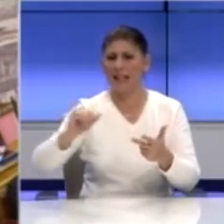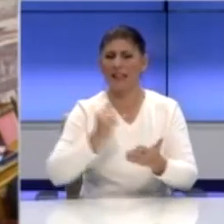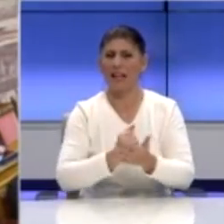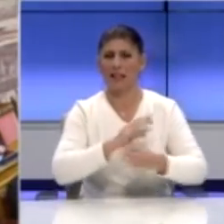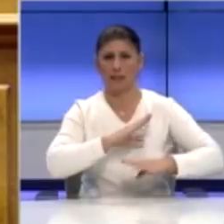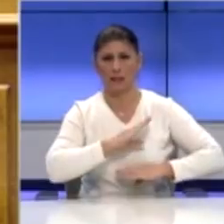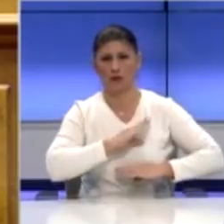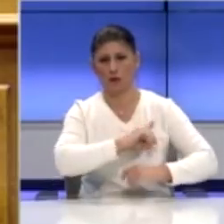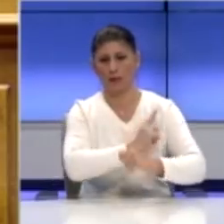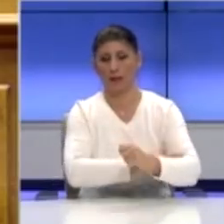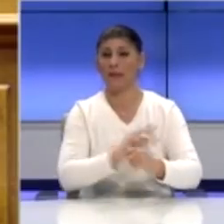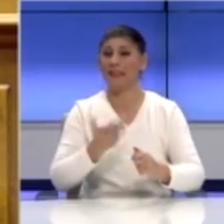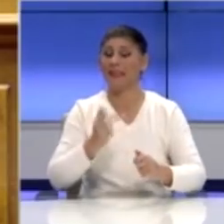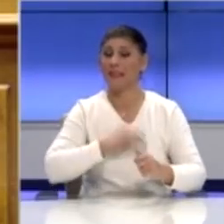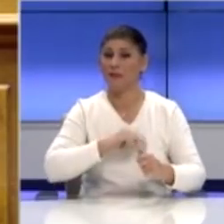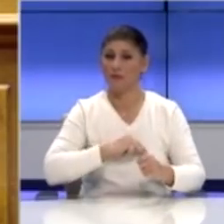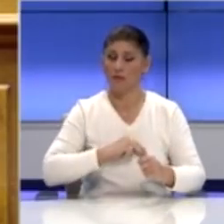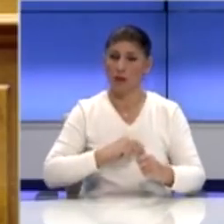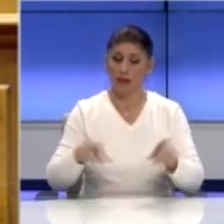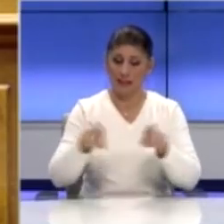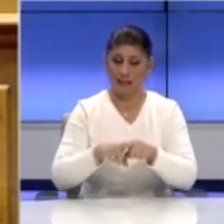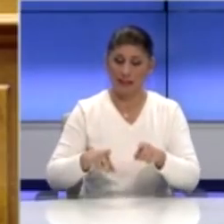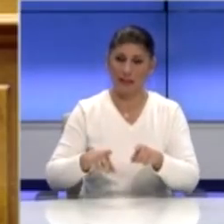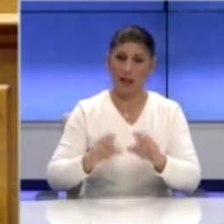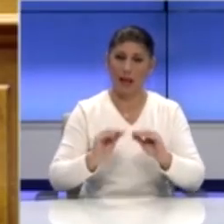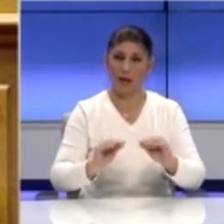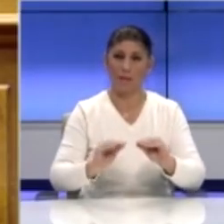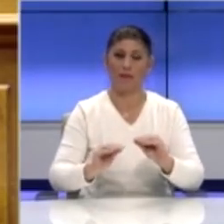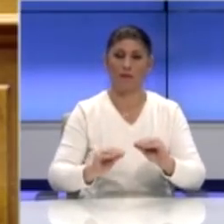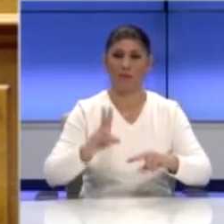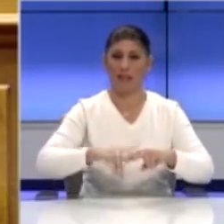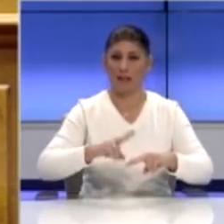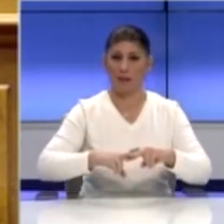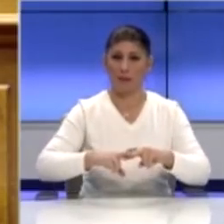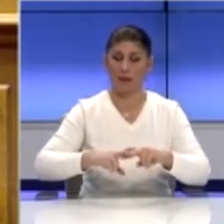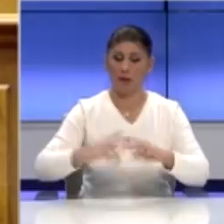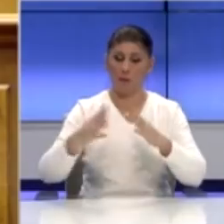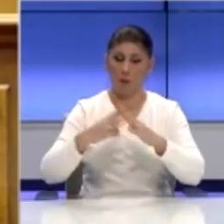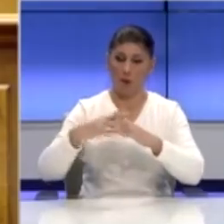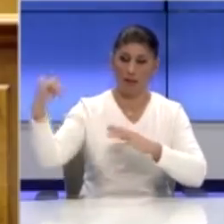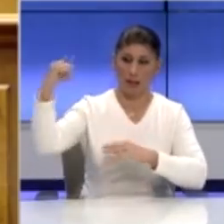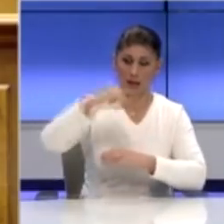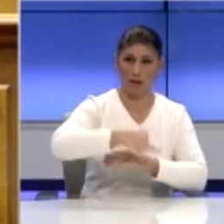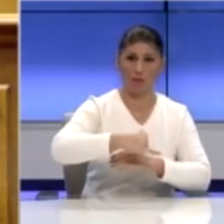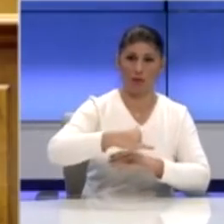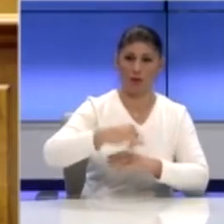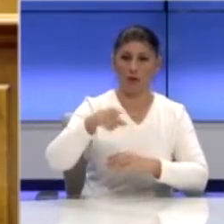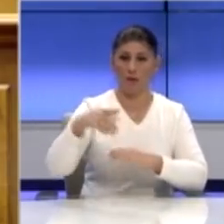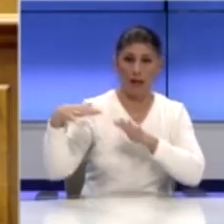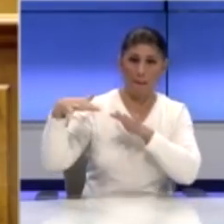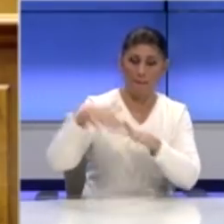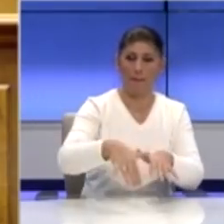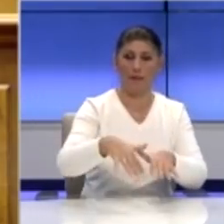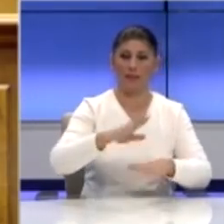στρατιωτικών δυνάμεων. Ποια συμφέροντα υπηρετεί η συνεκπαίδευση με την Ισραηλινή πολεμική αεροπορία σε σενάρια που προσομοιώνουν επίθεση